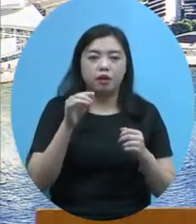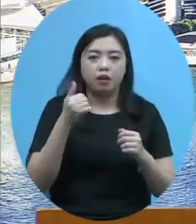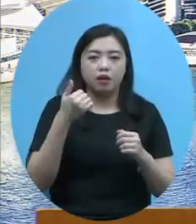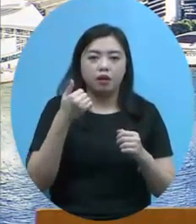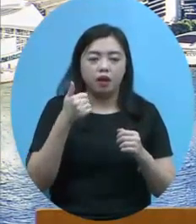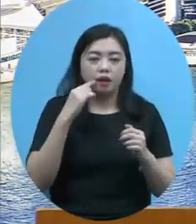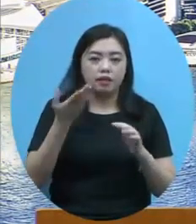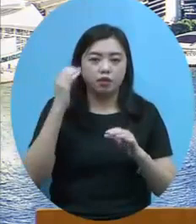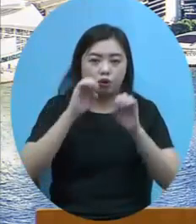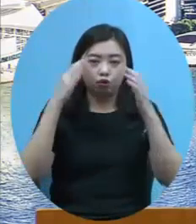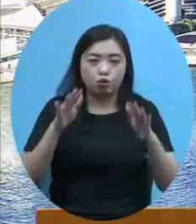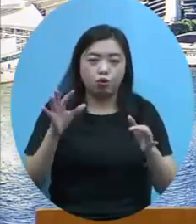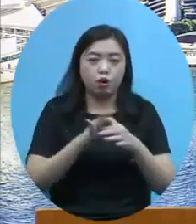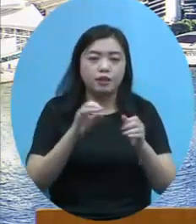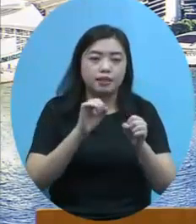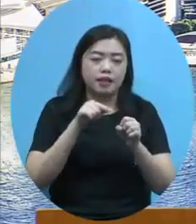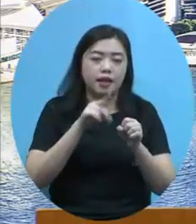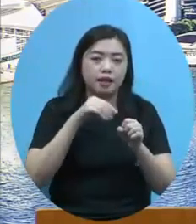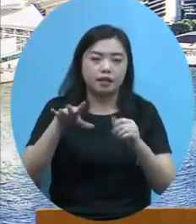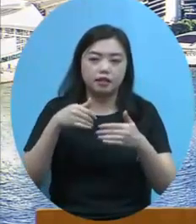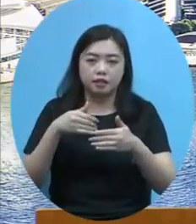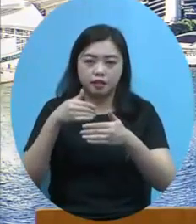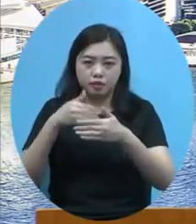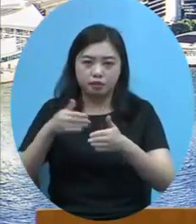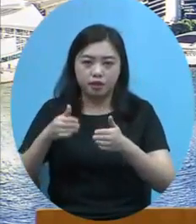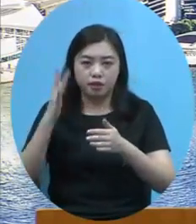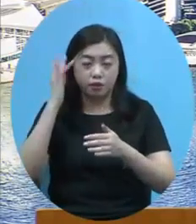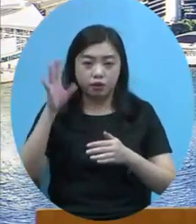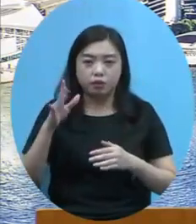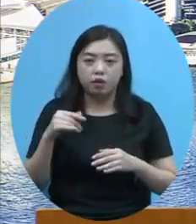及檢疫酒店麗豪航天城的